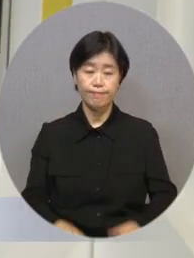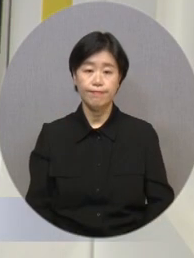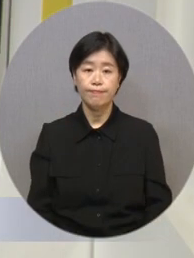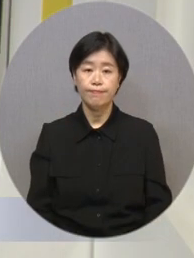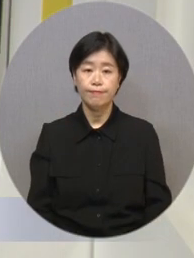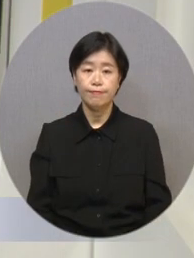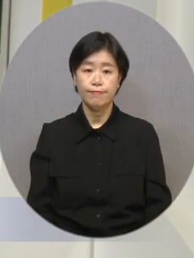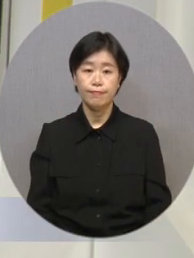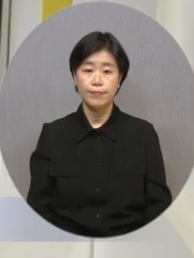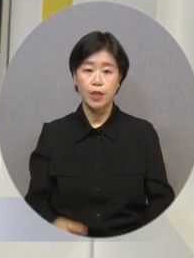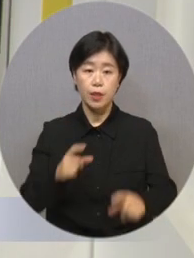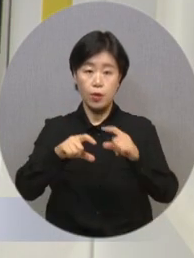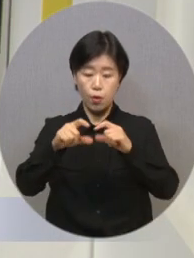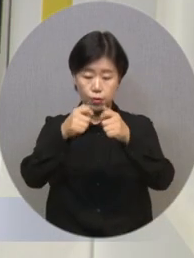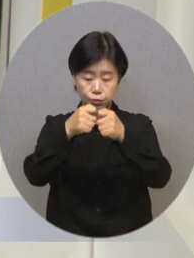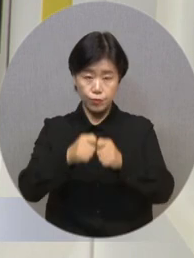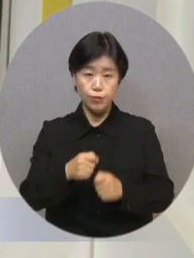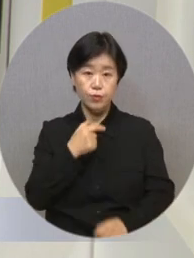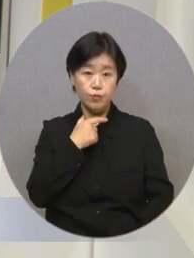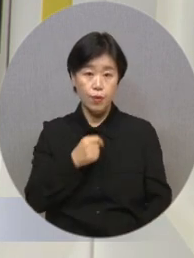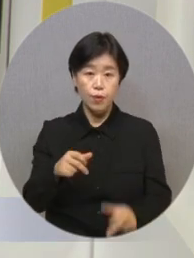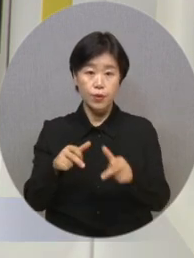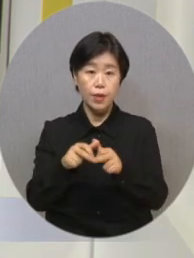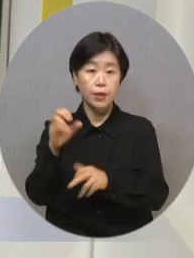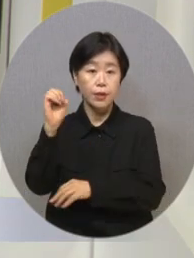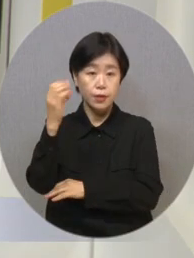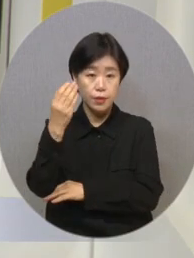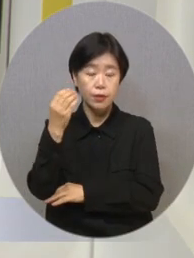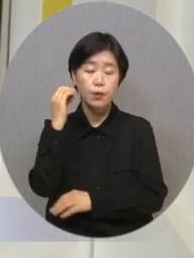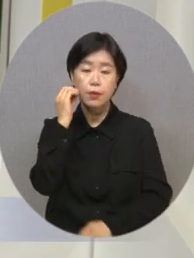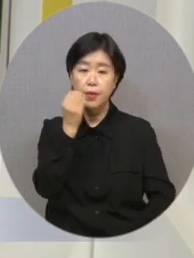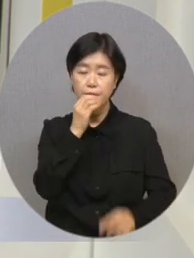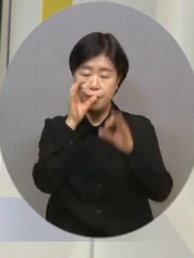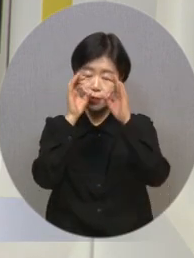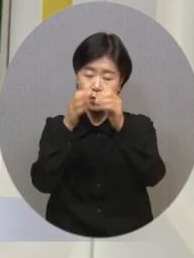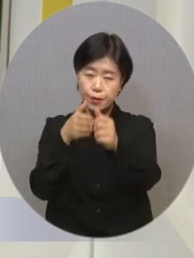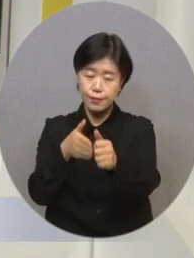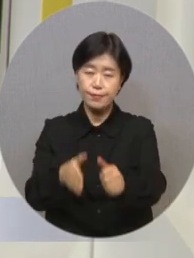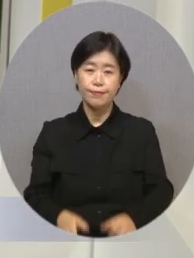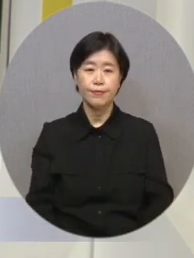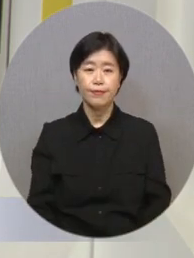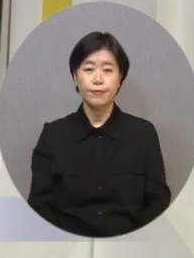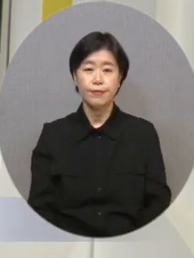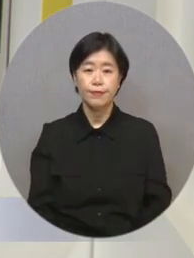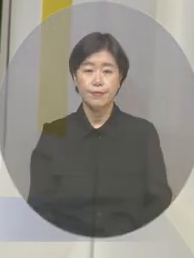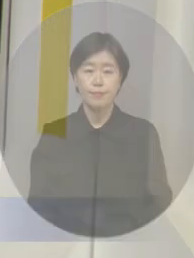밝혔습니다 더 자세한 뉴스는 장애인 신문과 웰페어 뉴스 홈페이지를 통해 확인할 수 있습니다